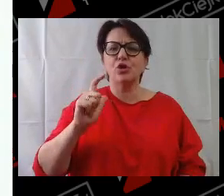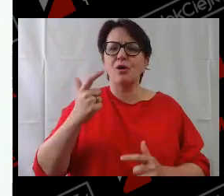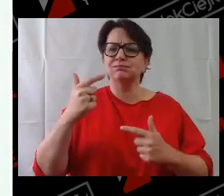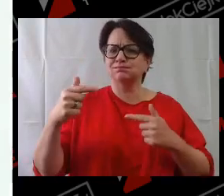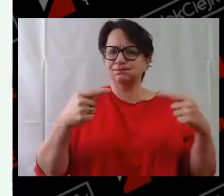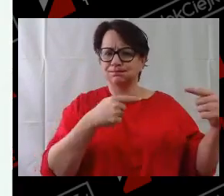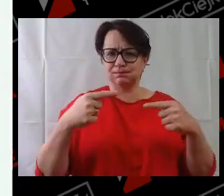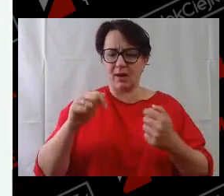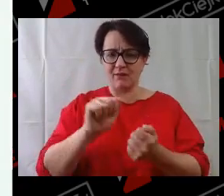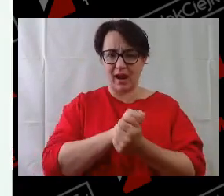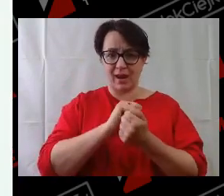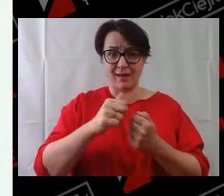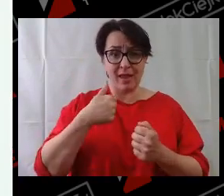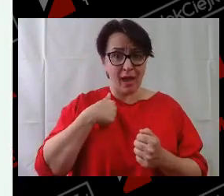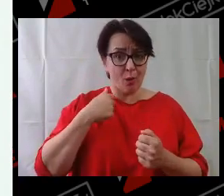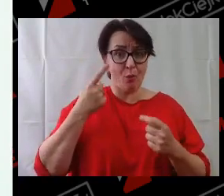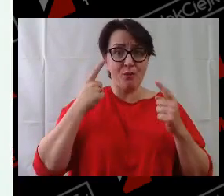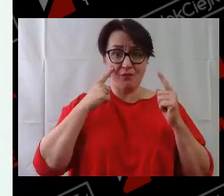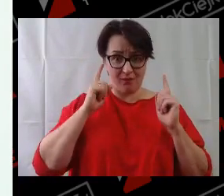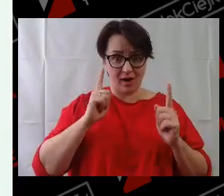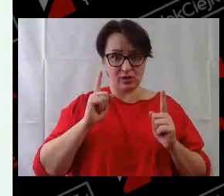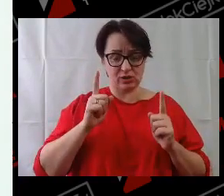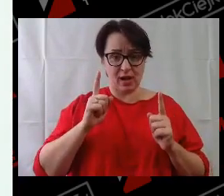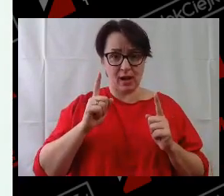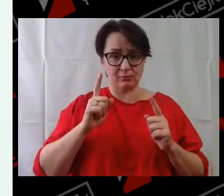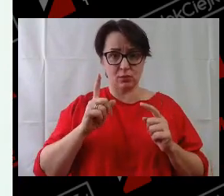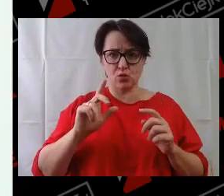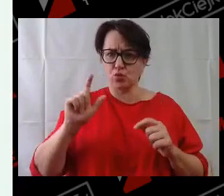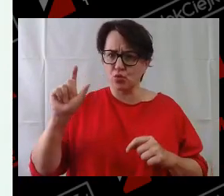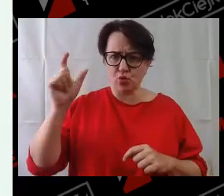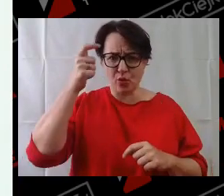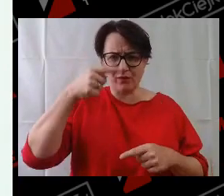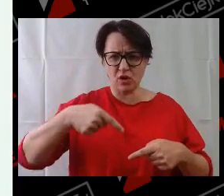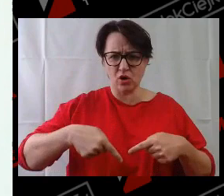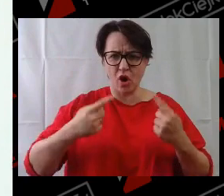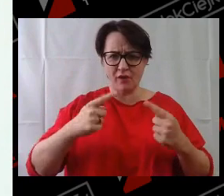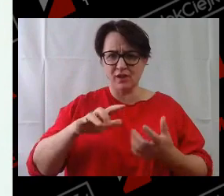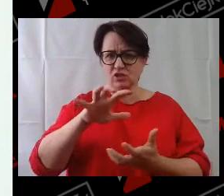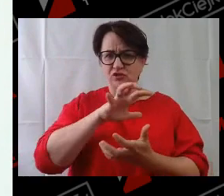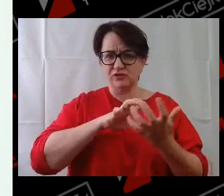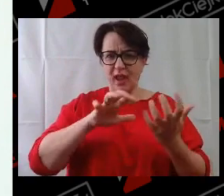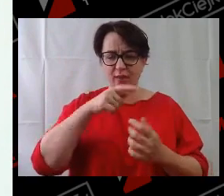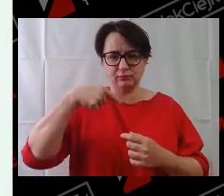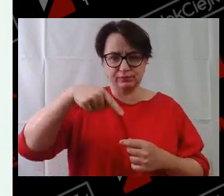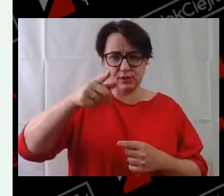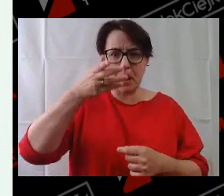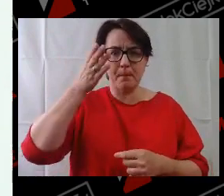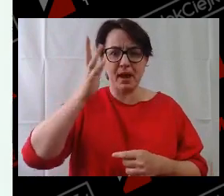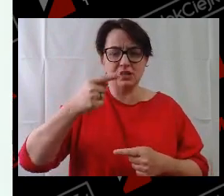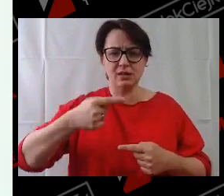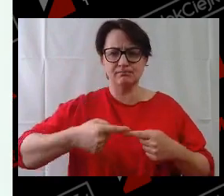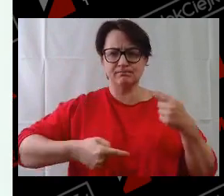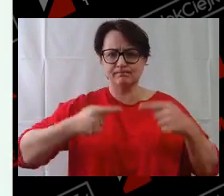uważam że dominującym konfliktem światowymi będzie rywalizacja